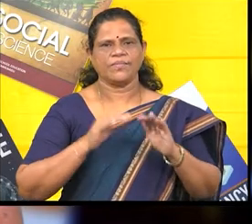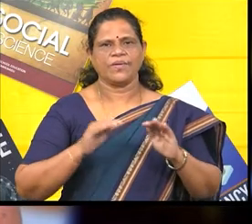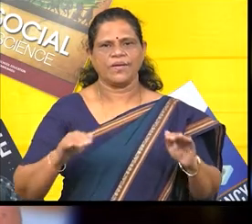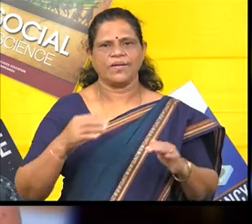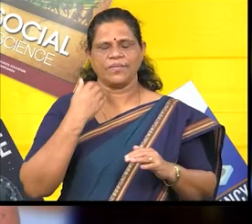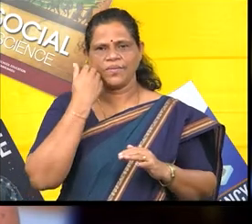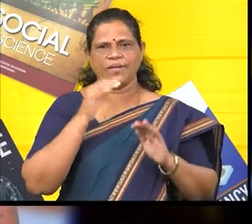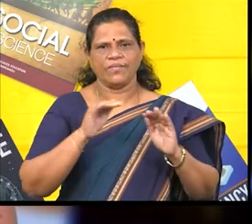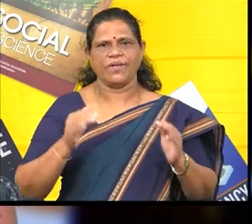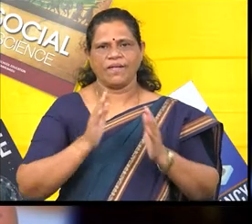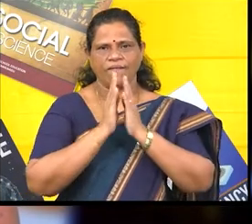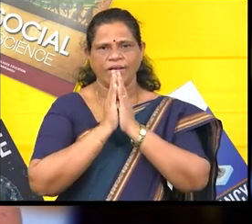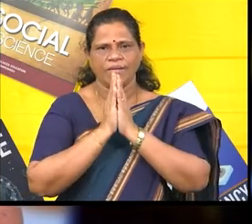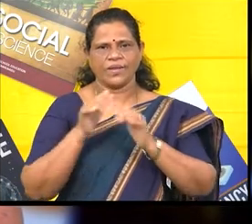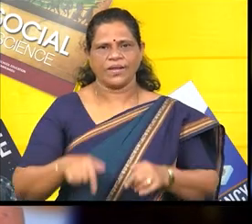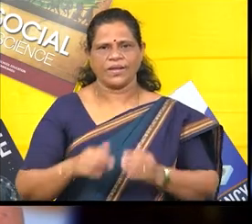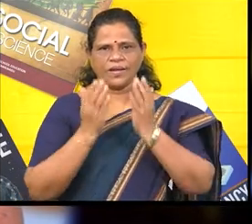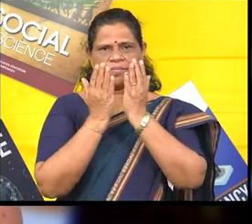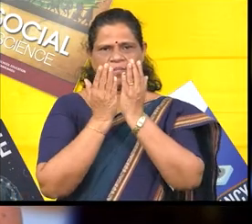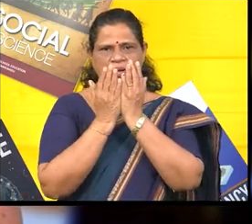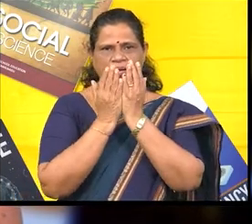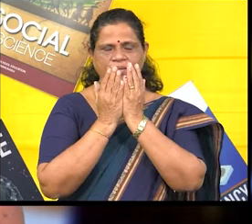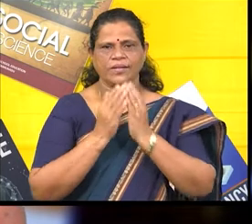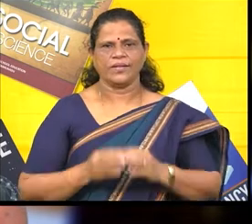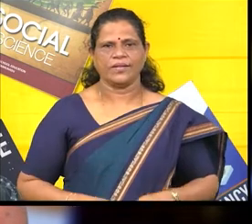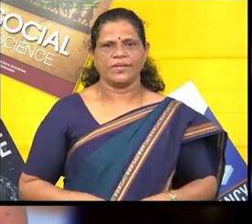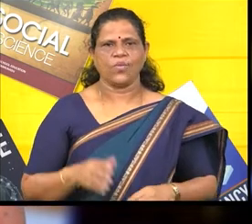அன்பார்ந்த மாணவ மாணவிகளுக்கு வணக்கம். இன்றைய பாடத்தில்